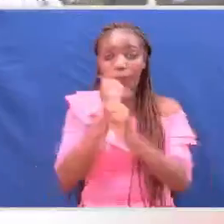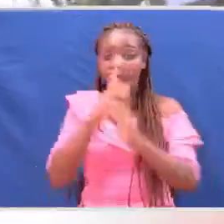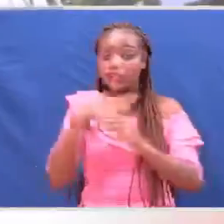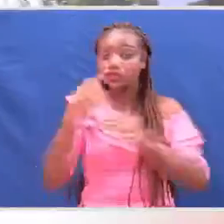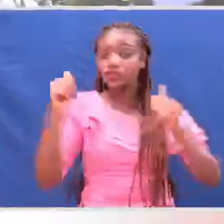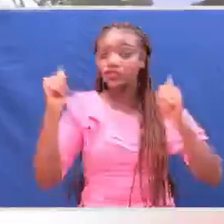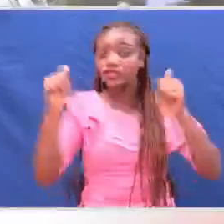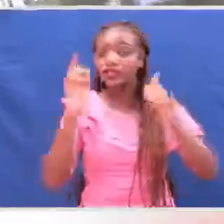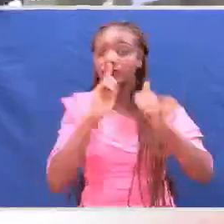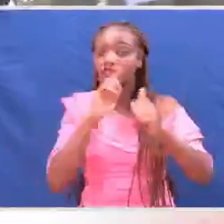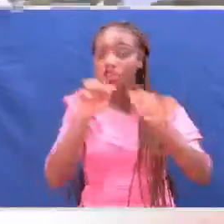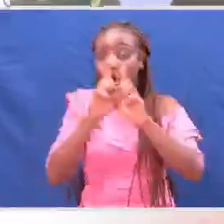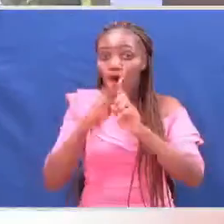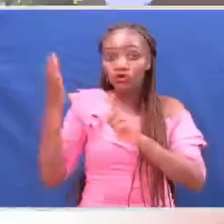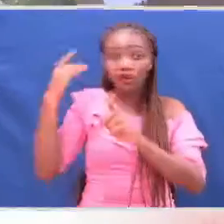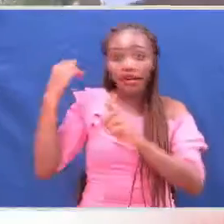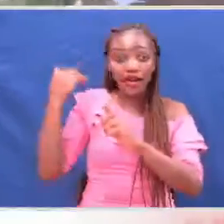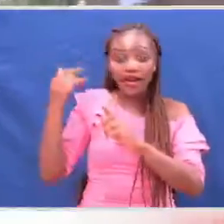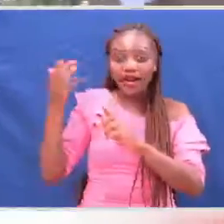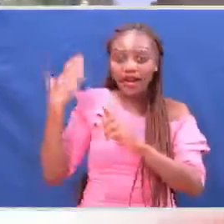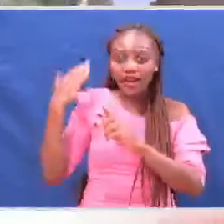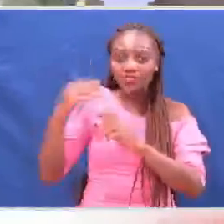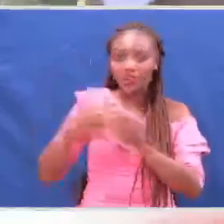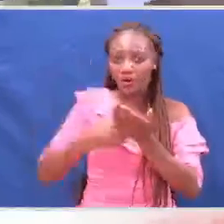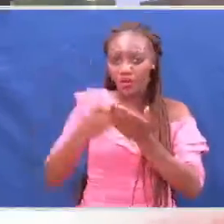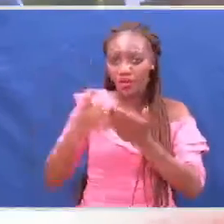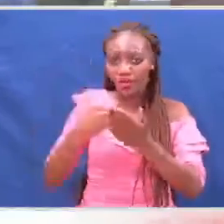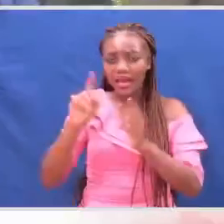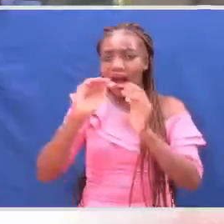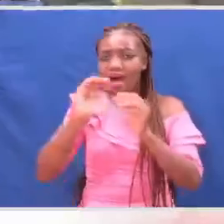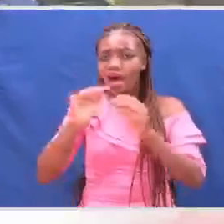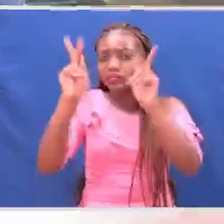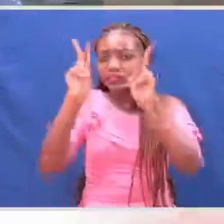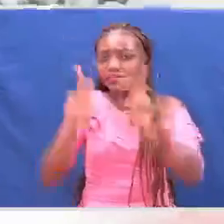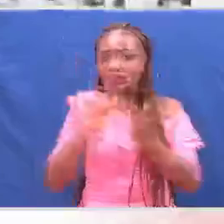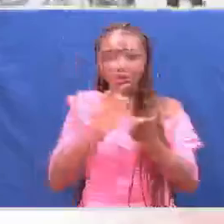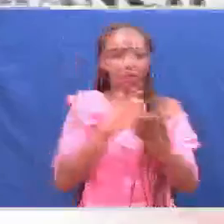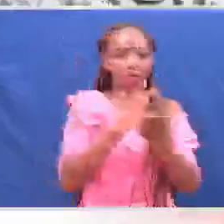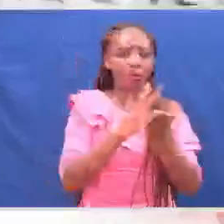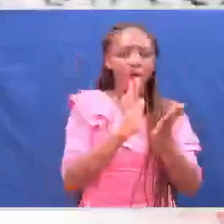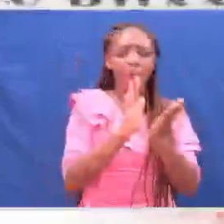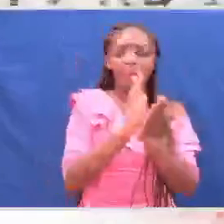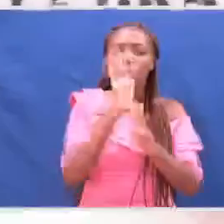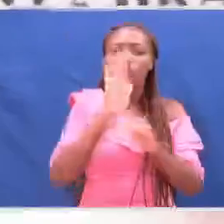mgomo. Wiki jana, kaunti ya Kisumu iliwafuta kazi zaidi ya wauguzi 400.